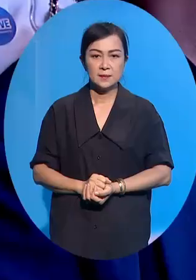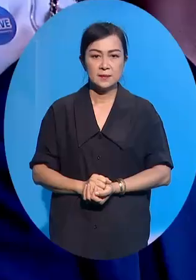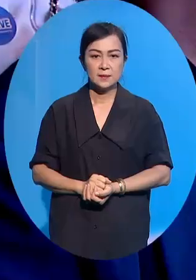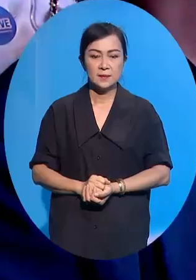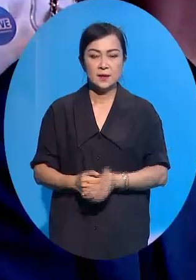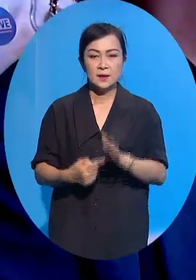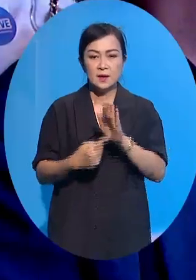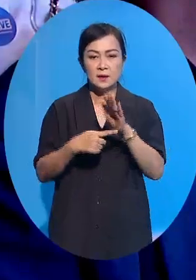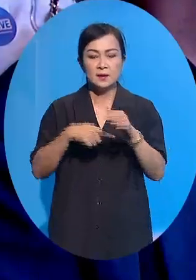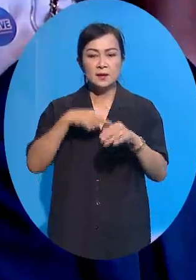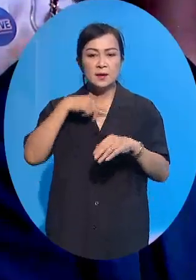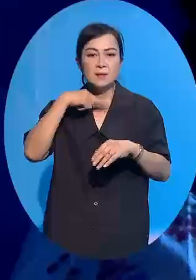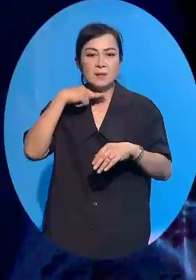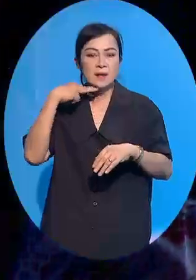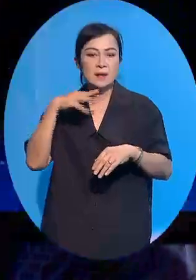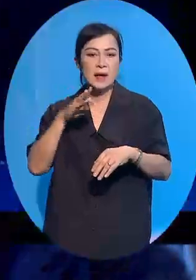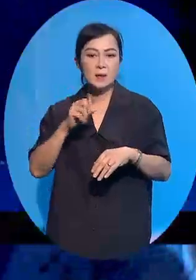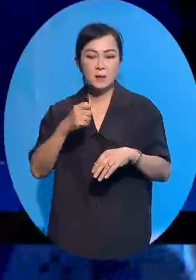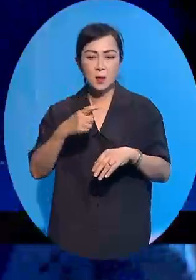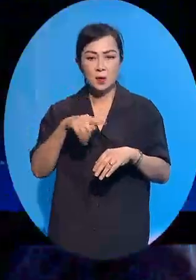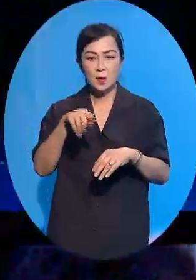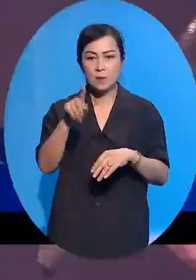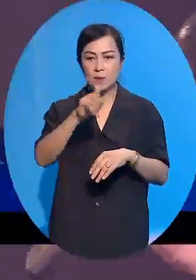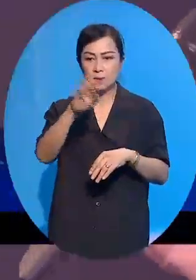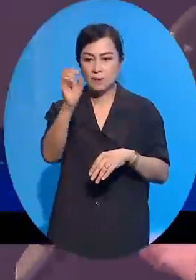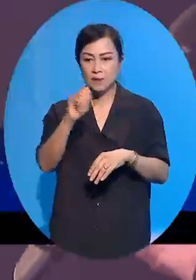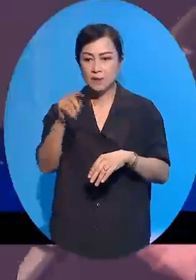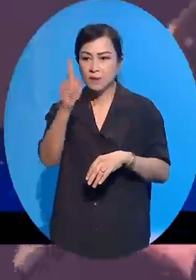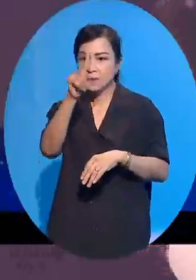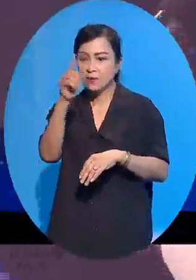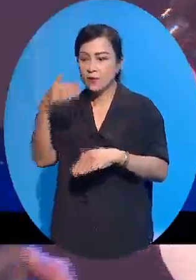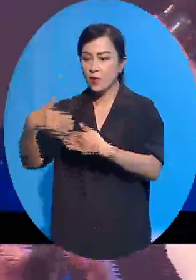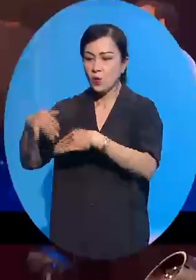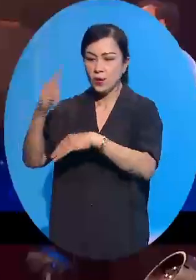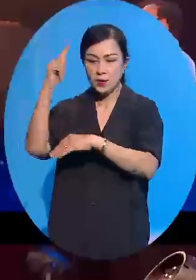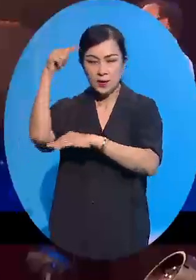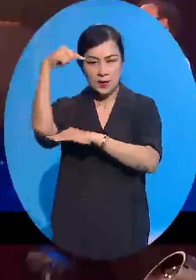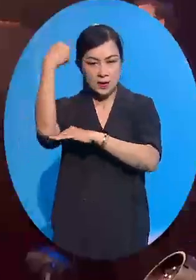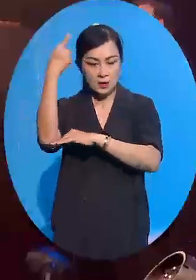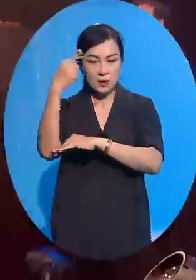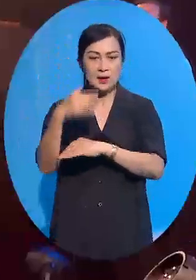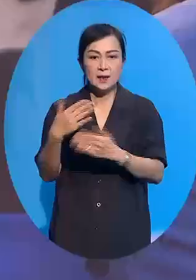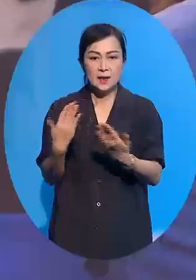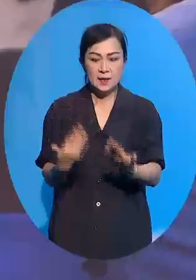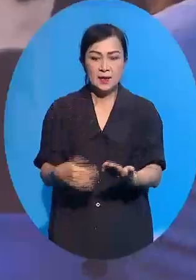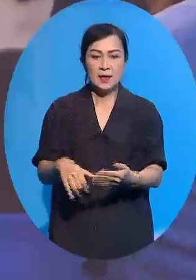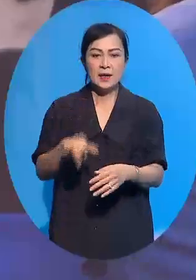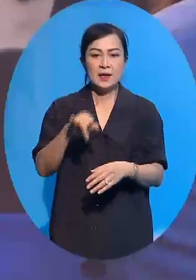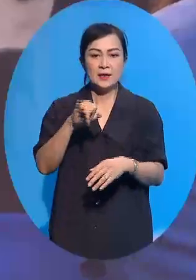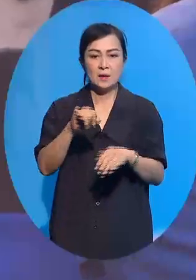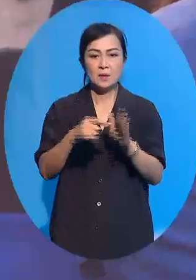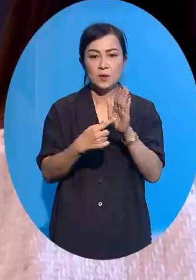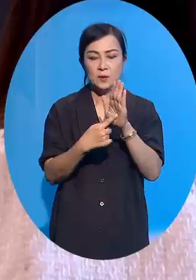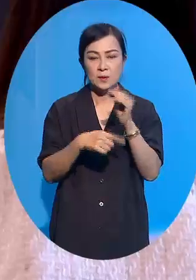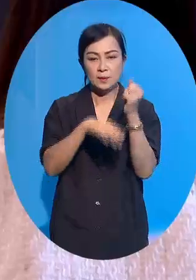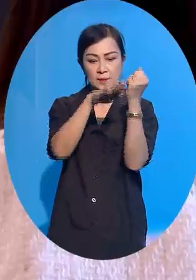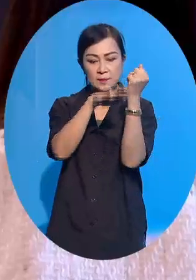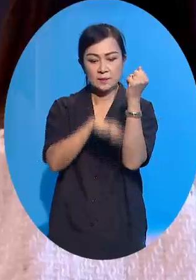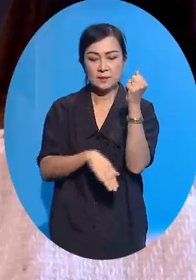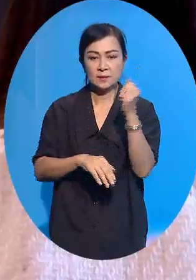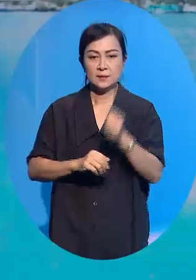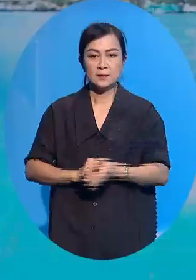Trung tâm tiếng Anh Apollo là trung tâm 100% giáo viên nước ngoài đầu tiên và cho đến nay, Apollo English đã có hơn 60 trung tâm trên cả nước.